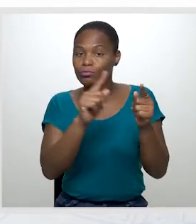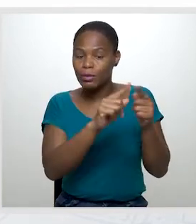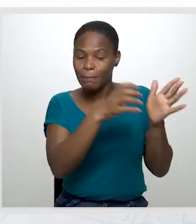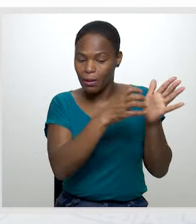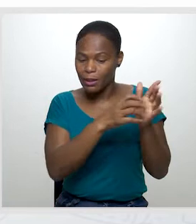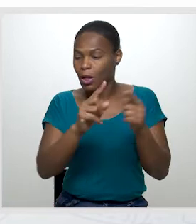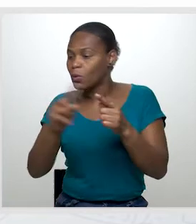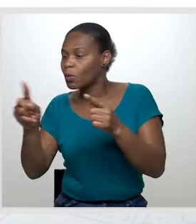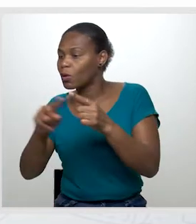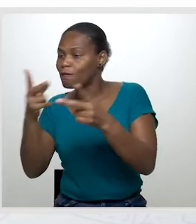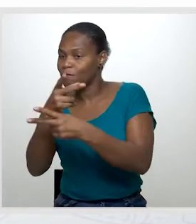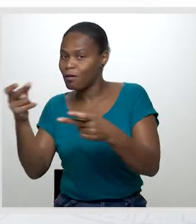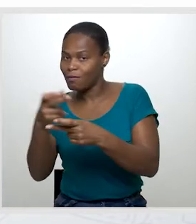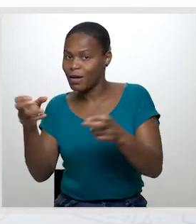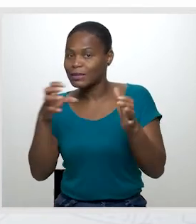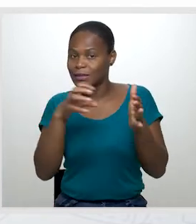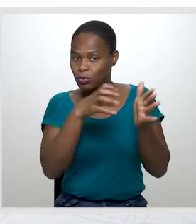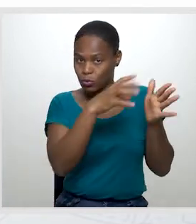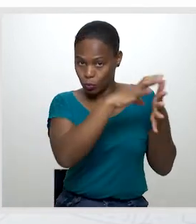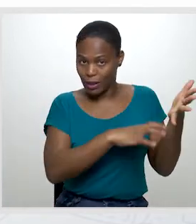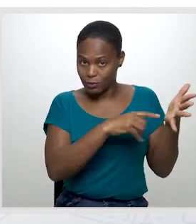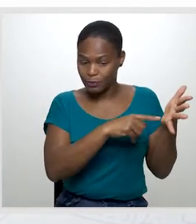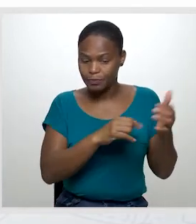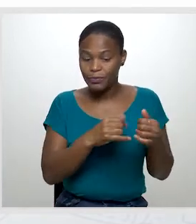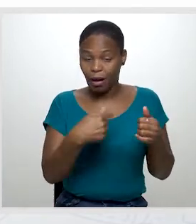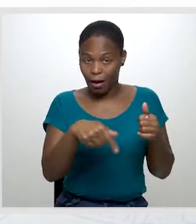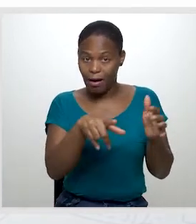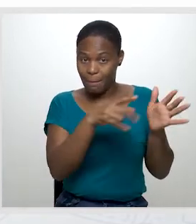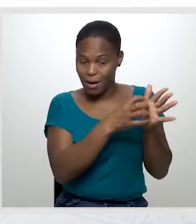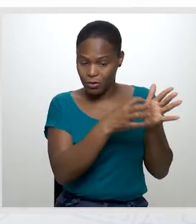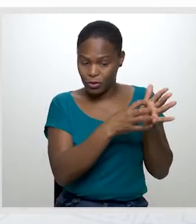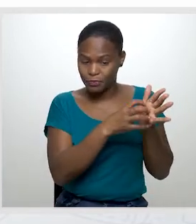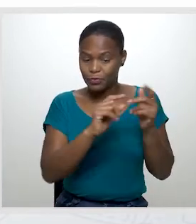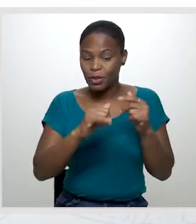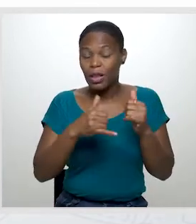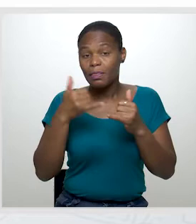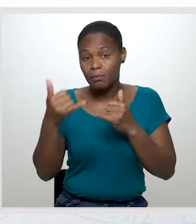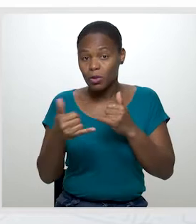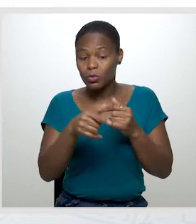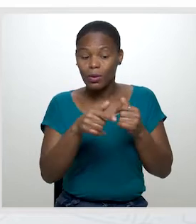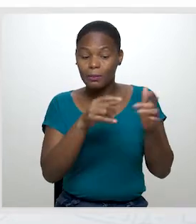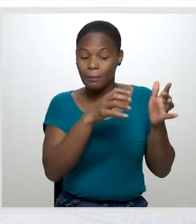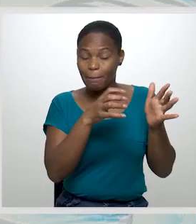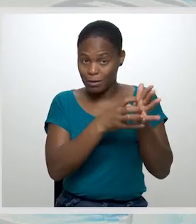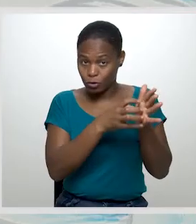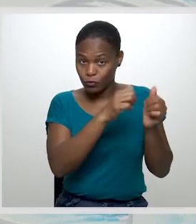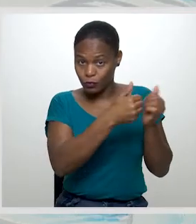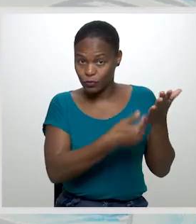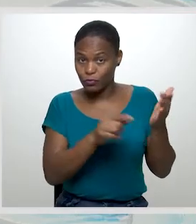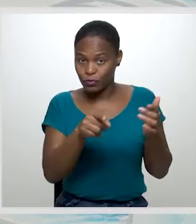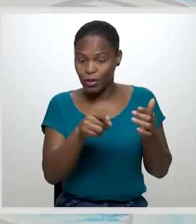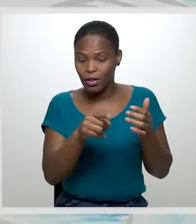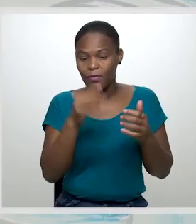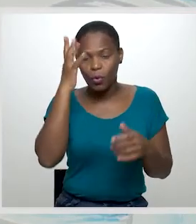Tu as compris? Alors, on a ces images, plus les images que tu as dans ta fiche. Elles sont au nombre de